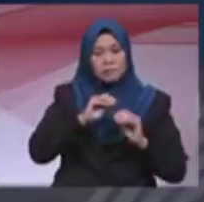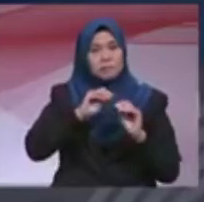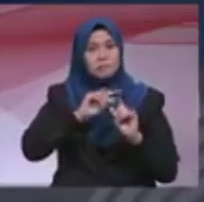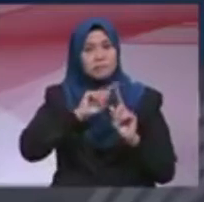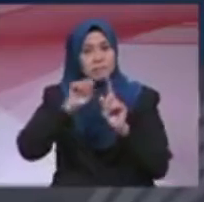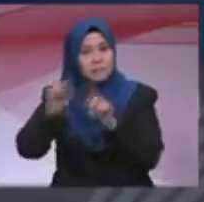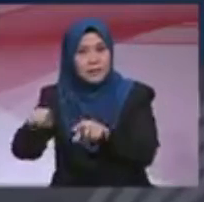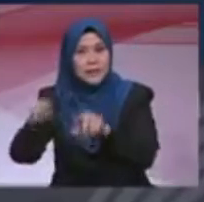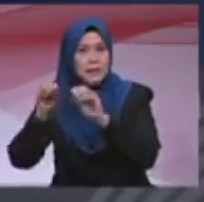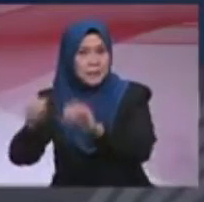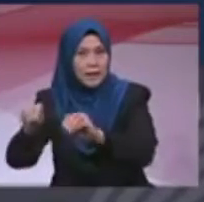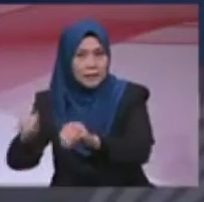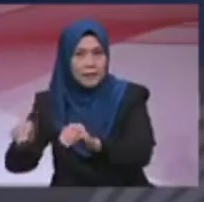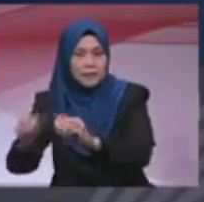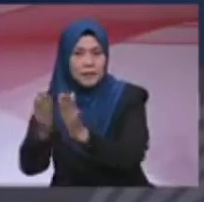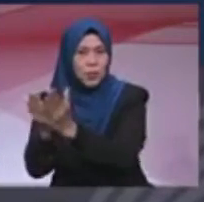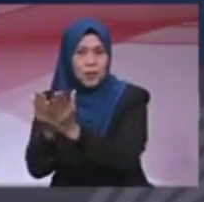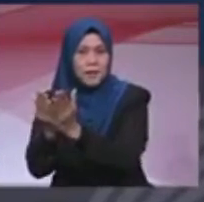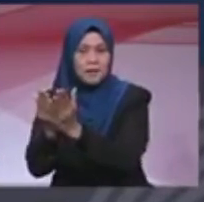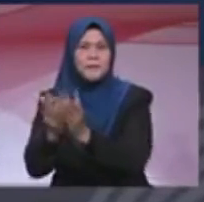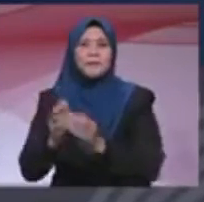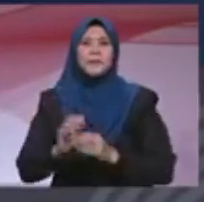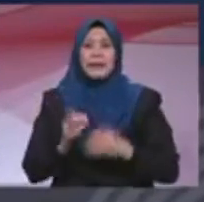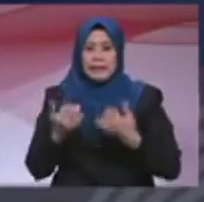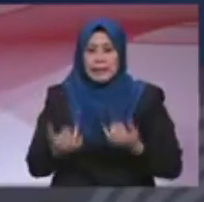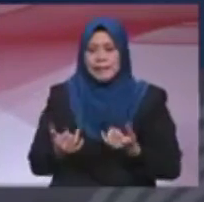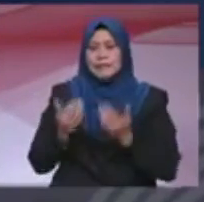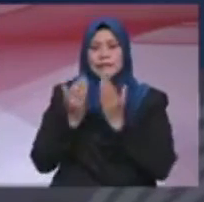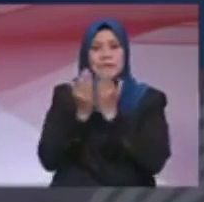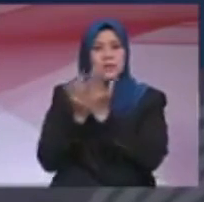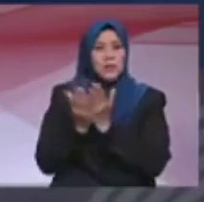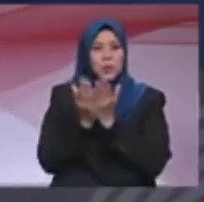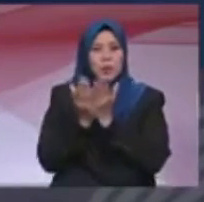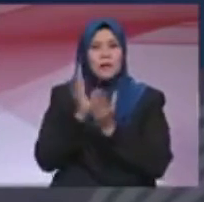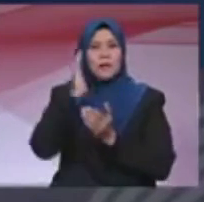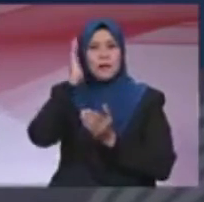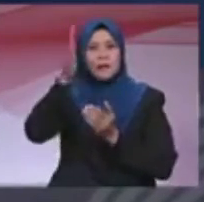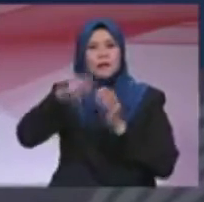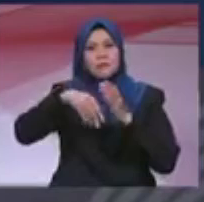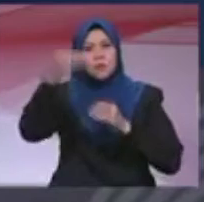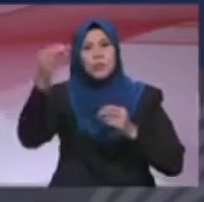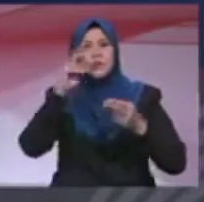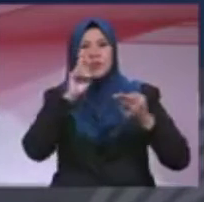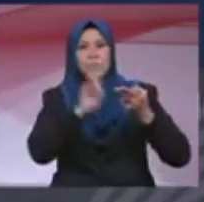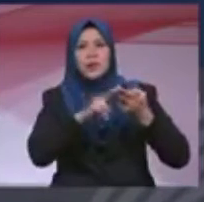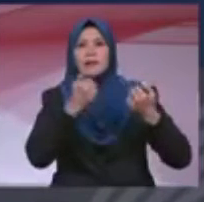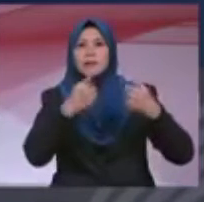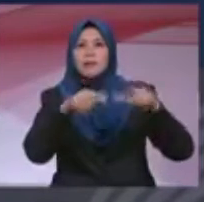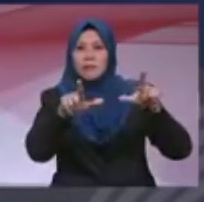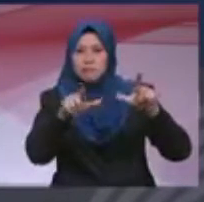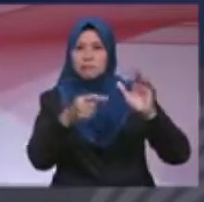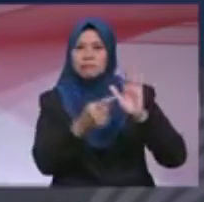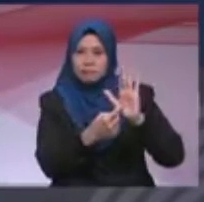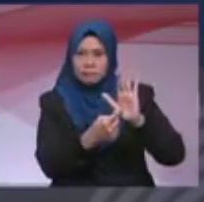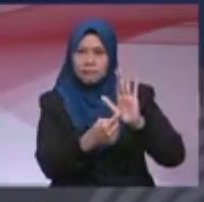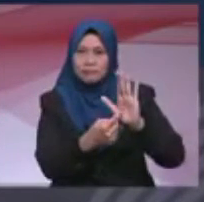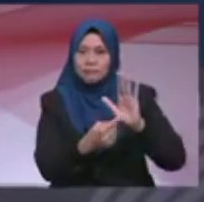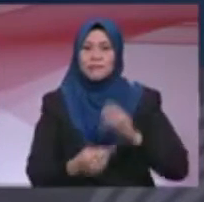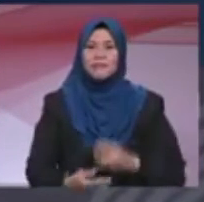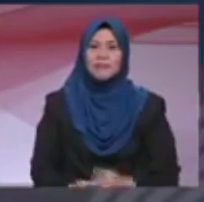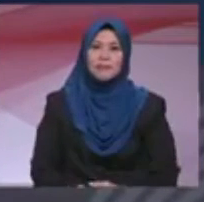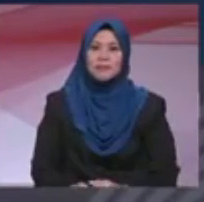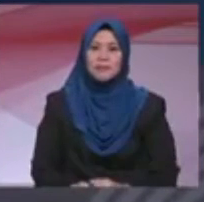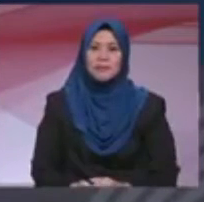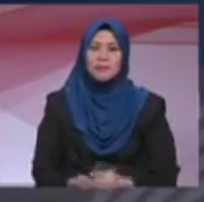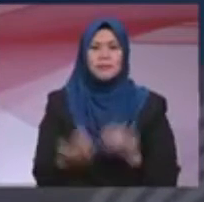tujuan mengajar, pihak sekolah akan keluarkan surat kebenaran. Okey? Okay, thank you.